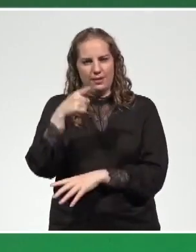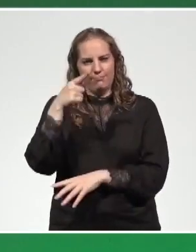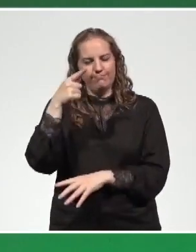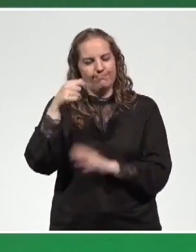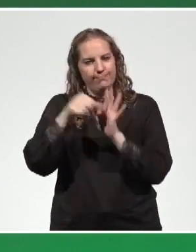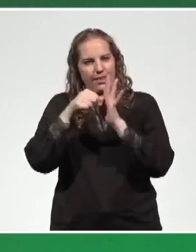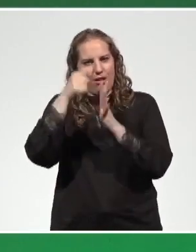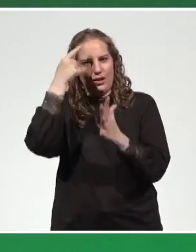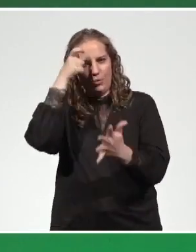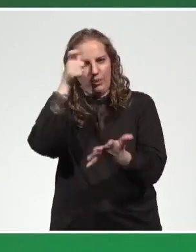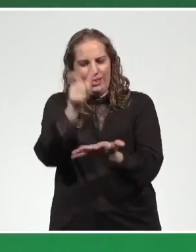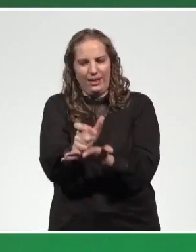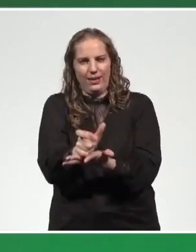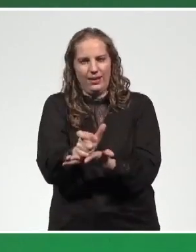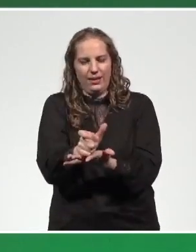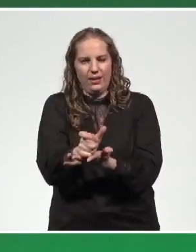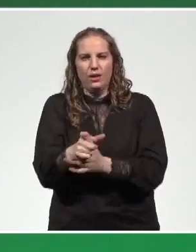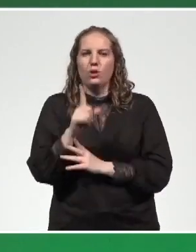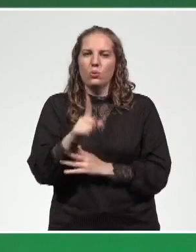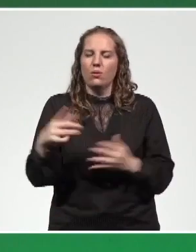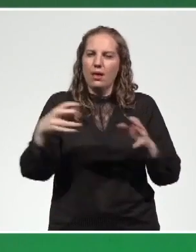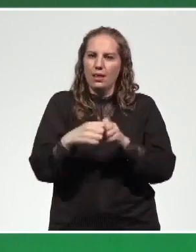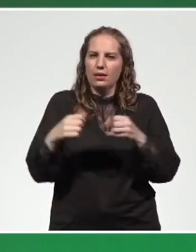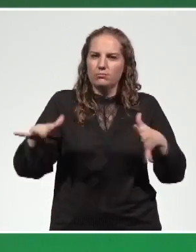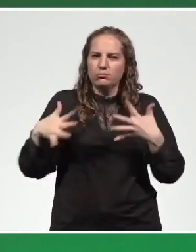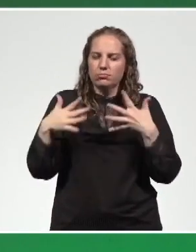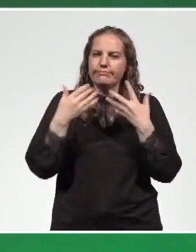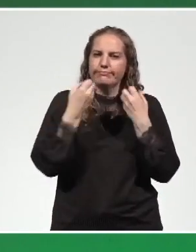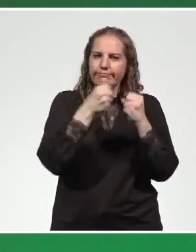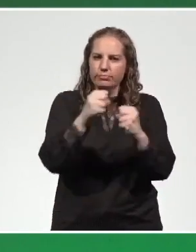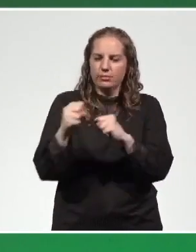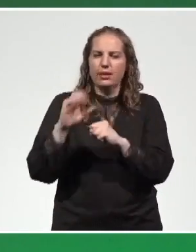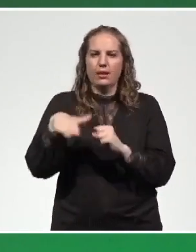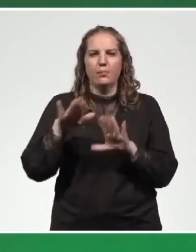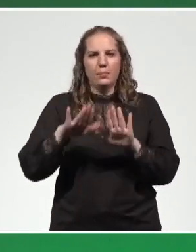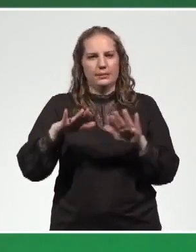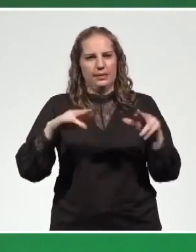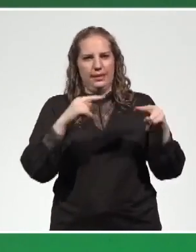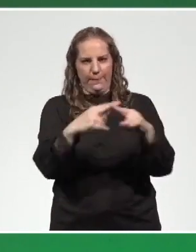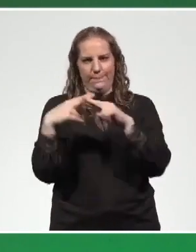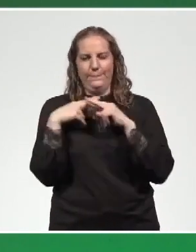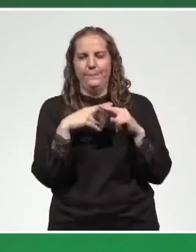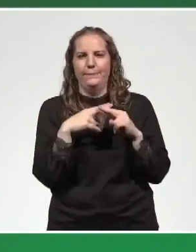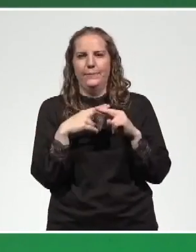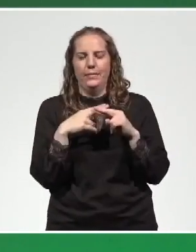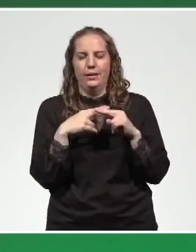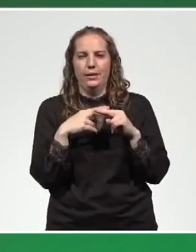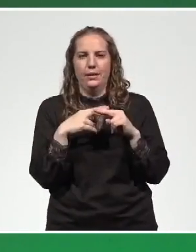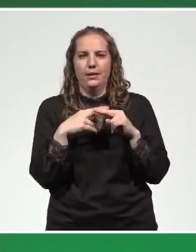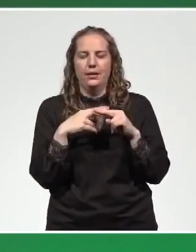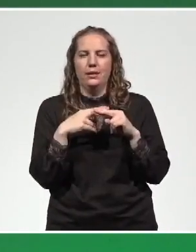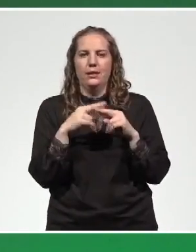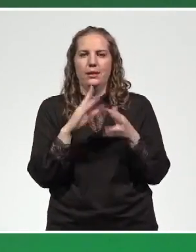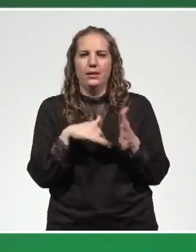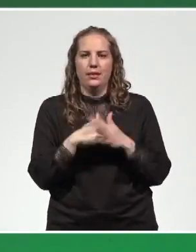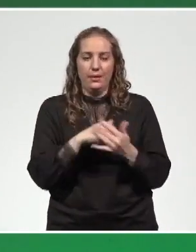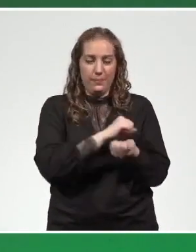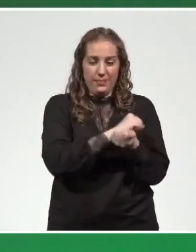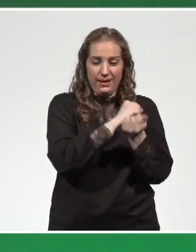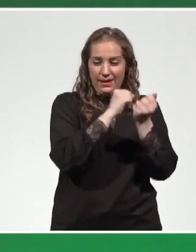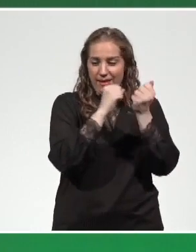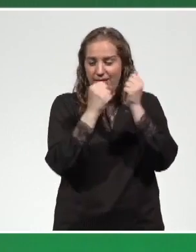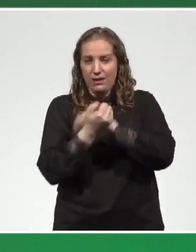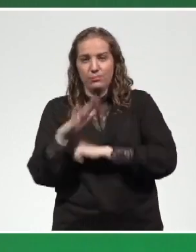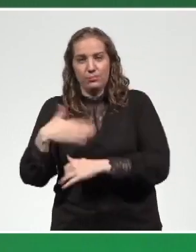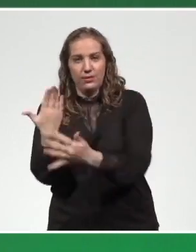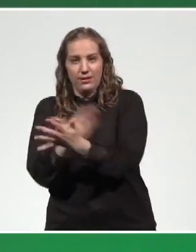og þess vegna þurfum við allar loftslagsaðgerðir að tryggja jöfnuð þannig að umskipti yfir í grænt hagkerfi verði